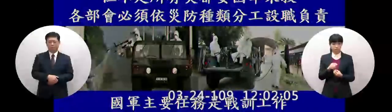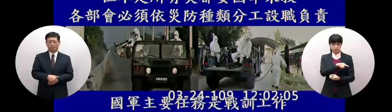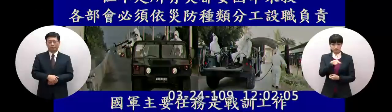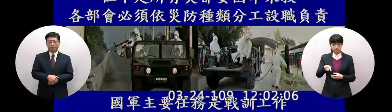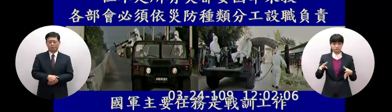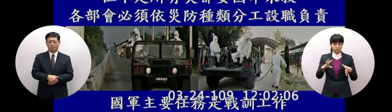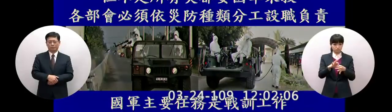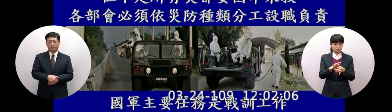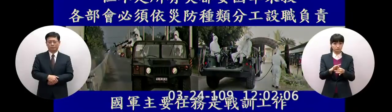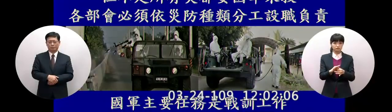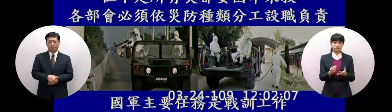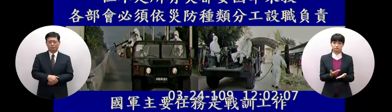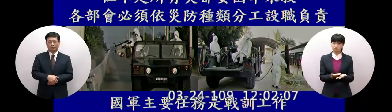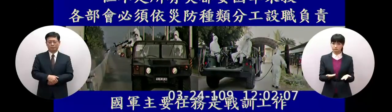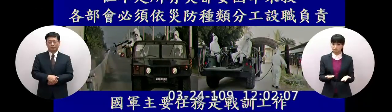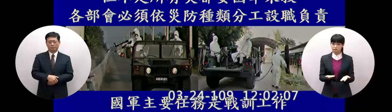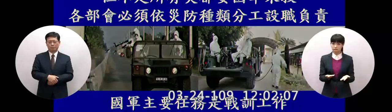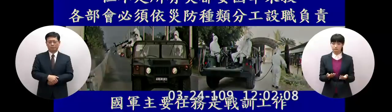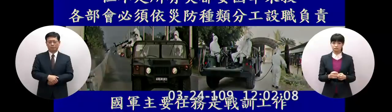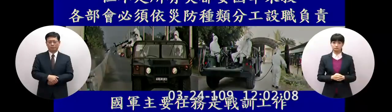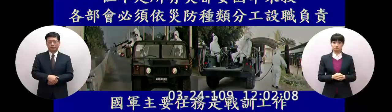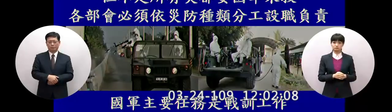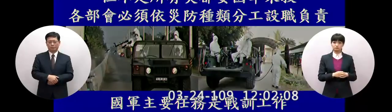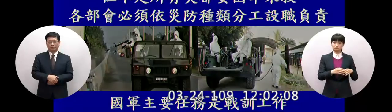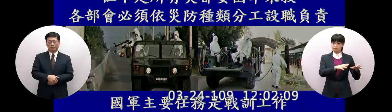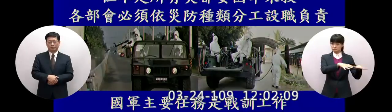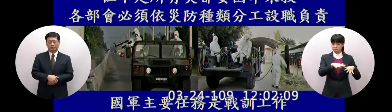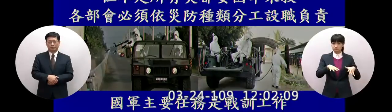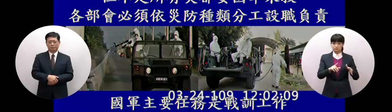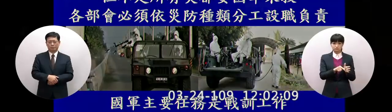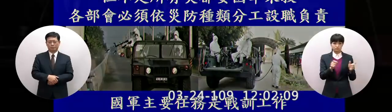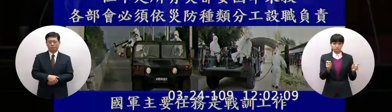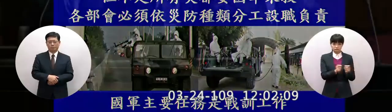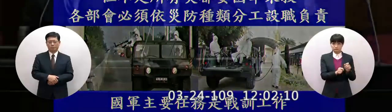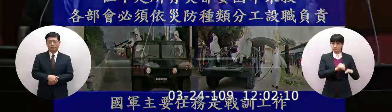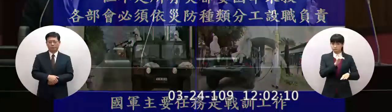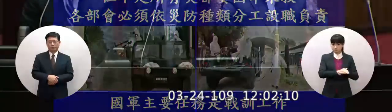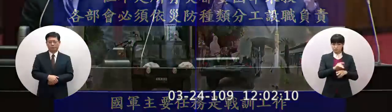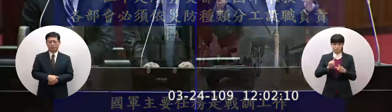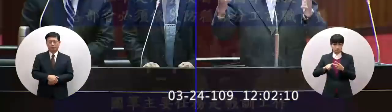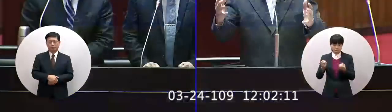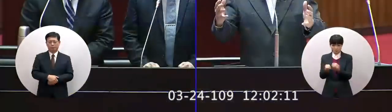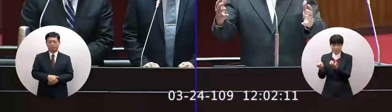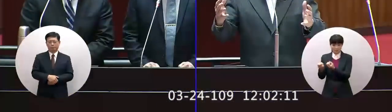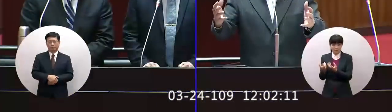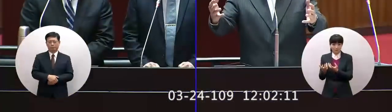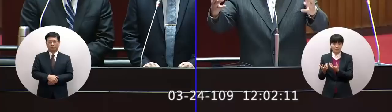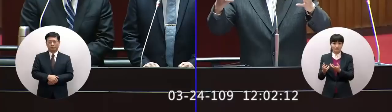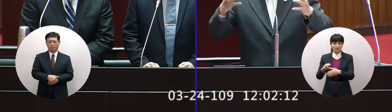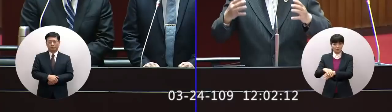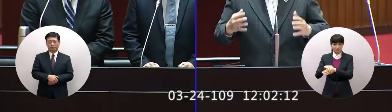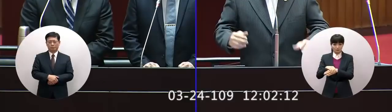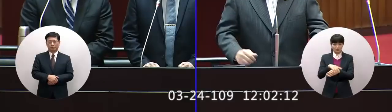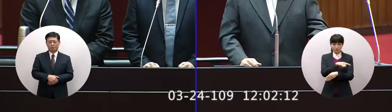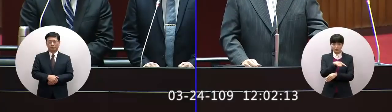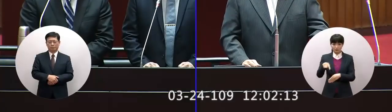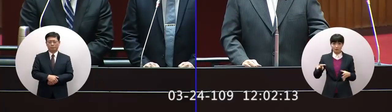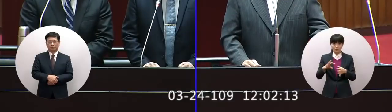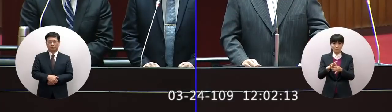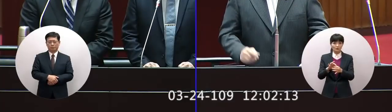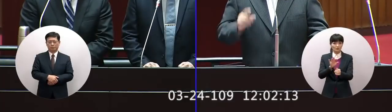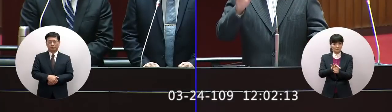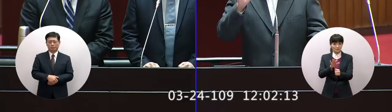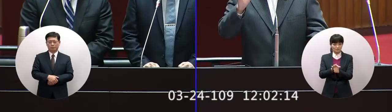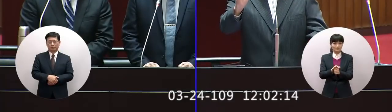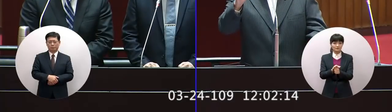来，但是怎么样把动员跟救灾结合起来，让真正的常备部队回到战